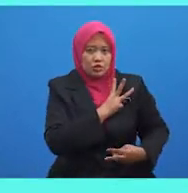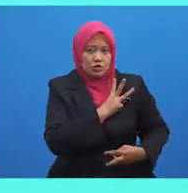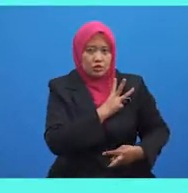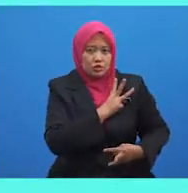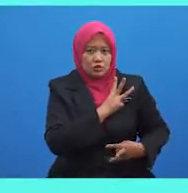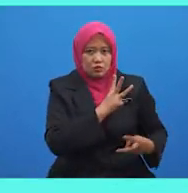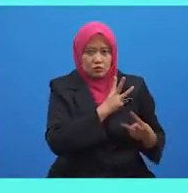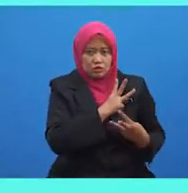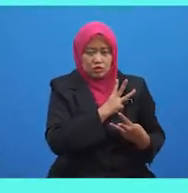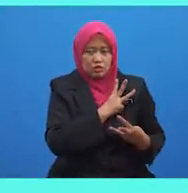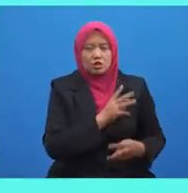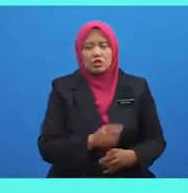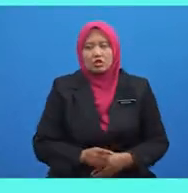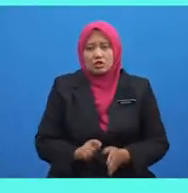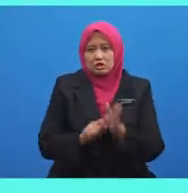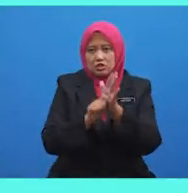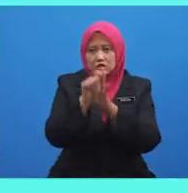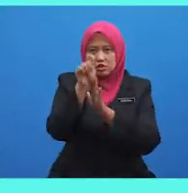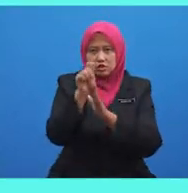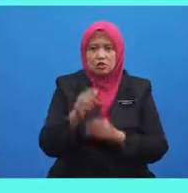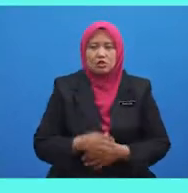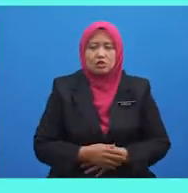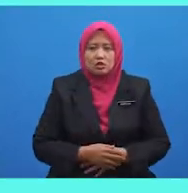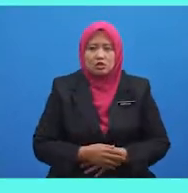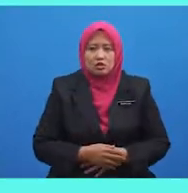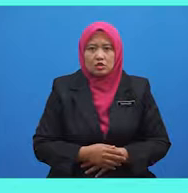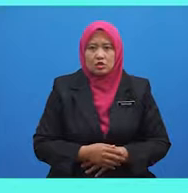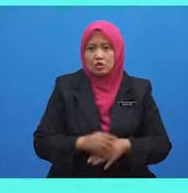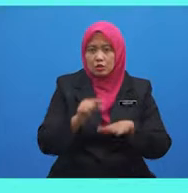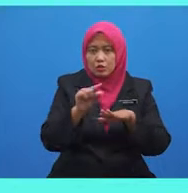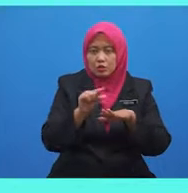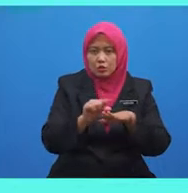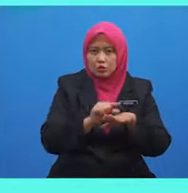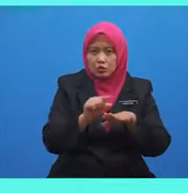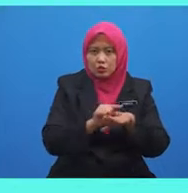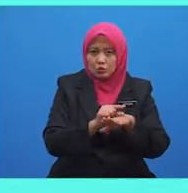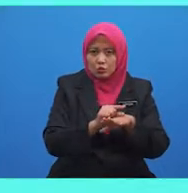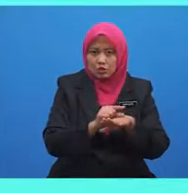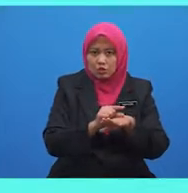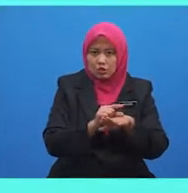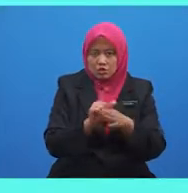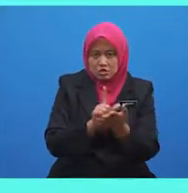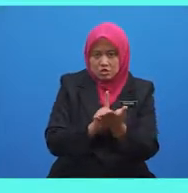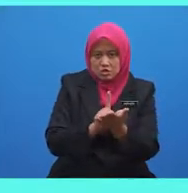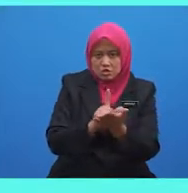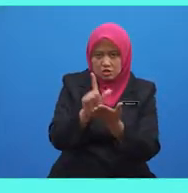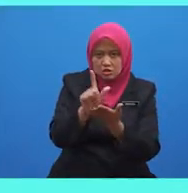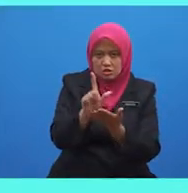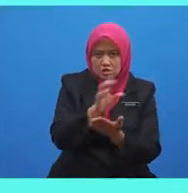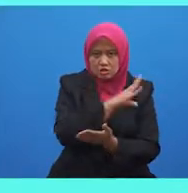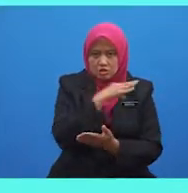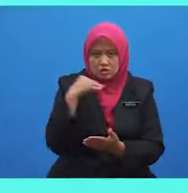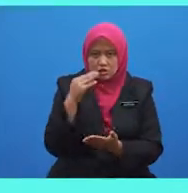juga turut menggunakan lancaran dan perahu berapi. Lancaran ialah sejenis perahu yang bergerak